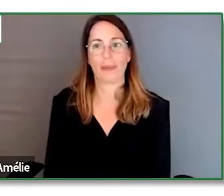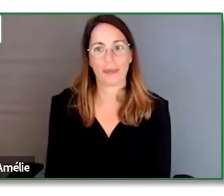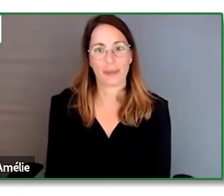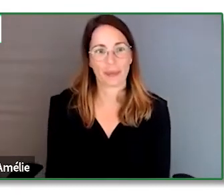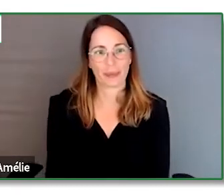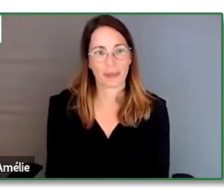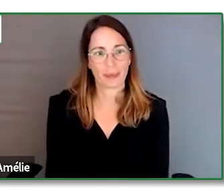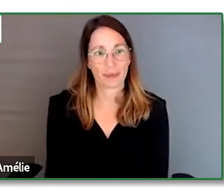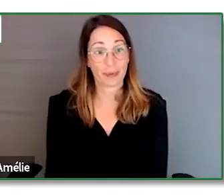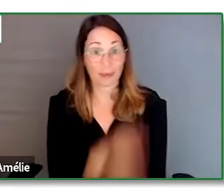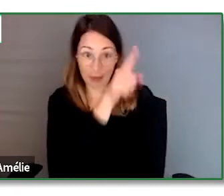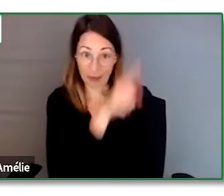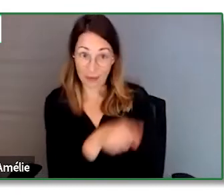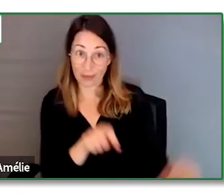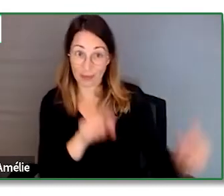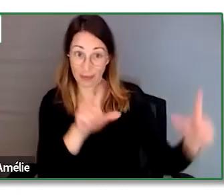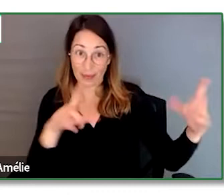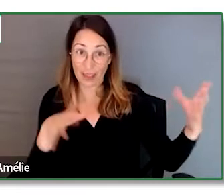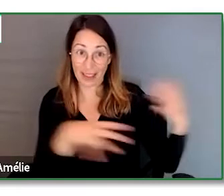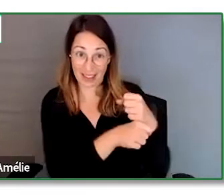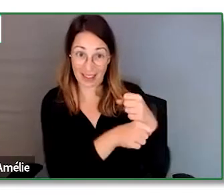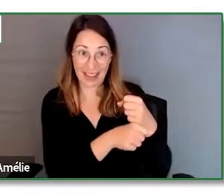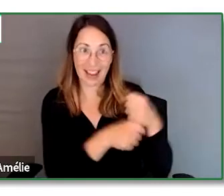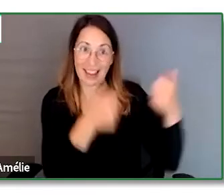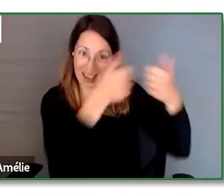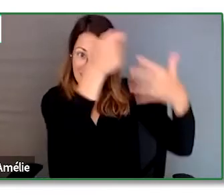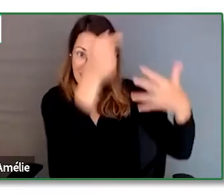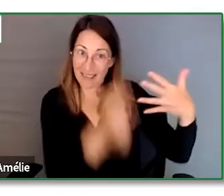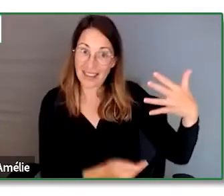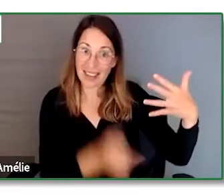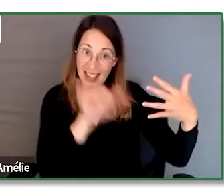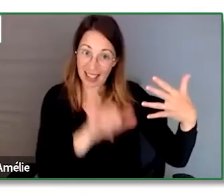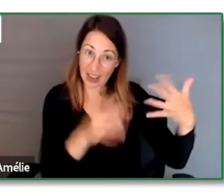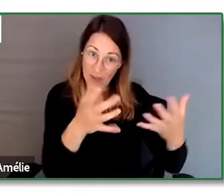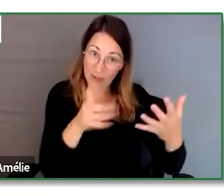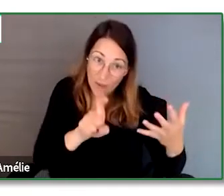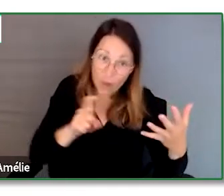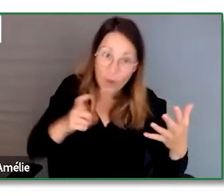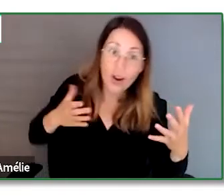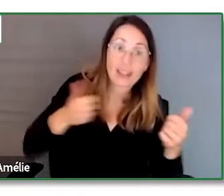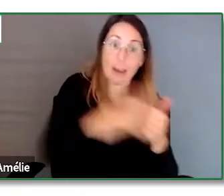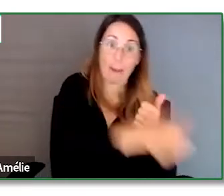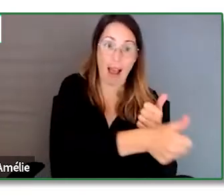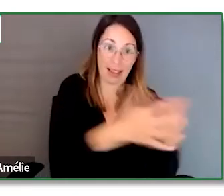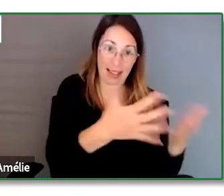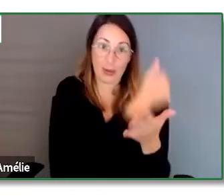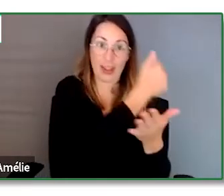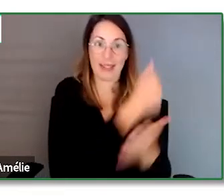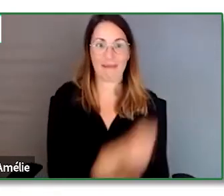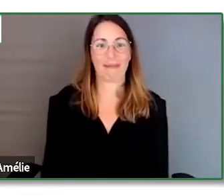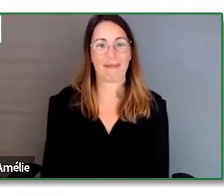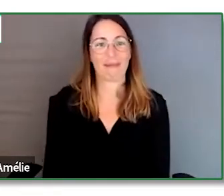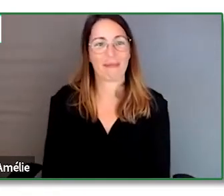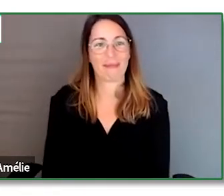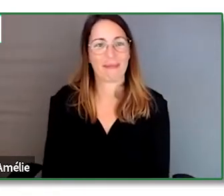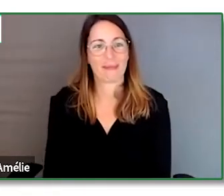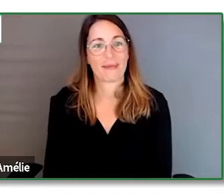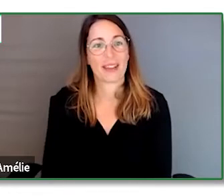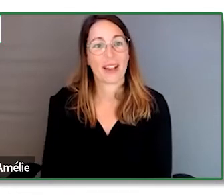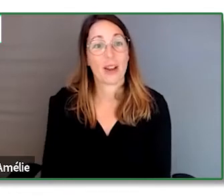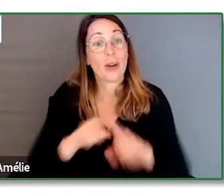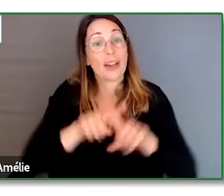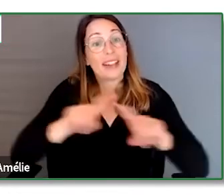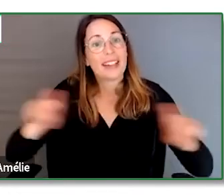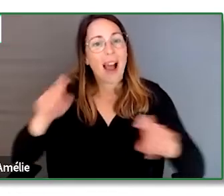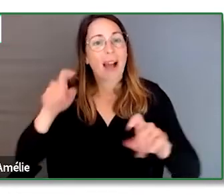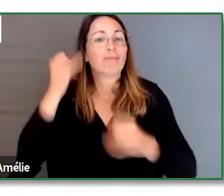En bref, voilà les défis que nous devons relever et voilà quelques-unes des différentes initiatives sur lesquelles nous travaillons en 2 ans. Je